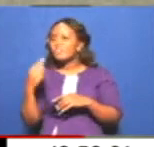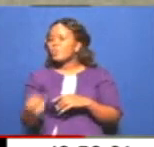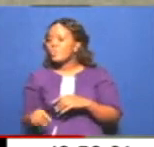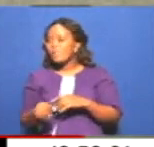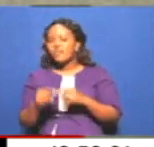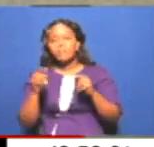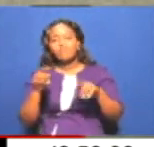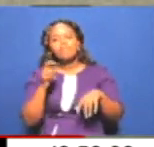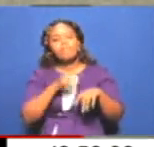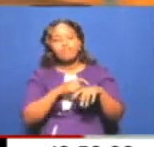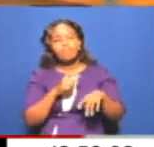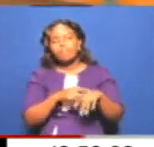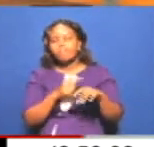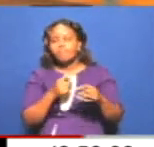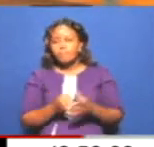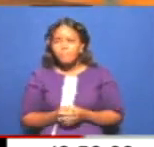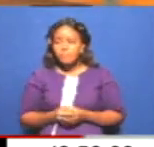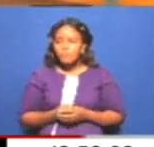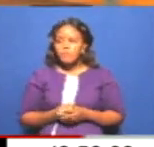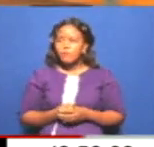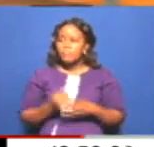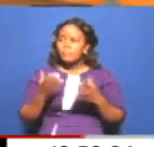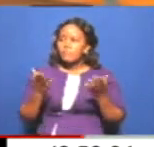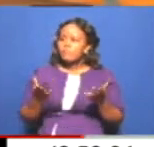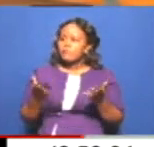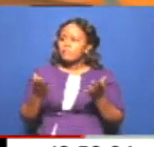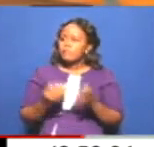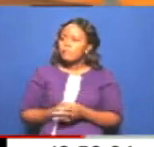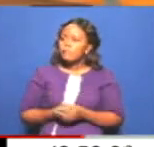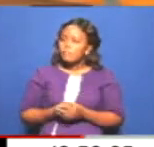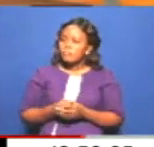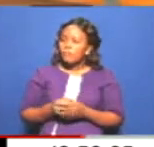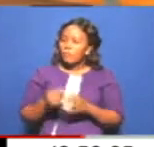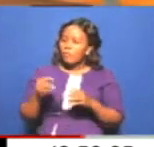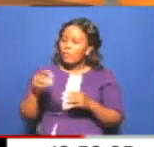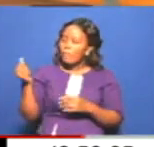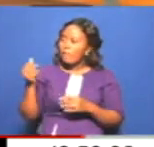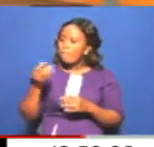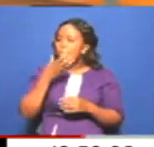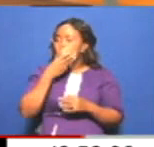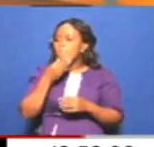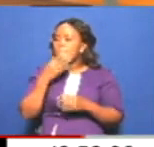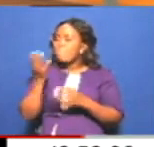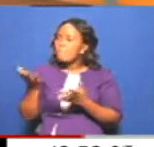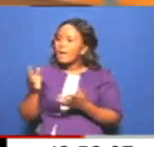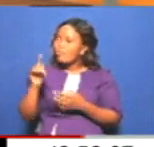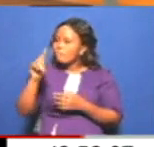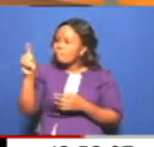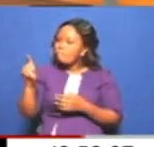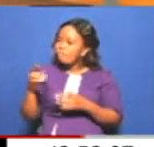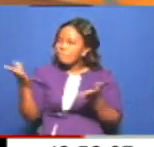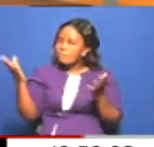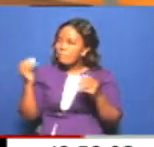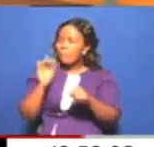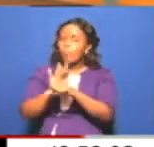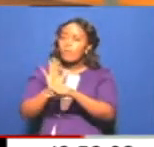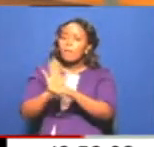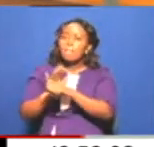Naam. Yeah. Shadrack, pengine nikikushirikisha kwenye swala kama hilo, utapata kwamba wengi